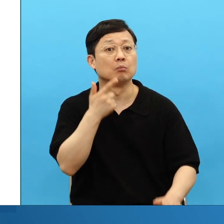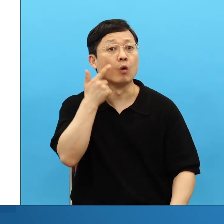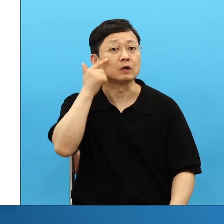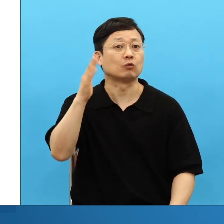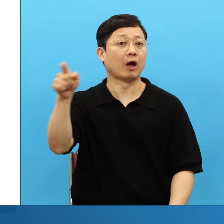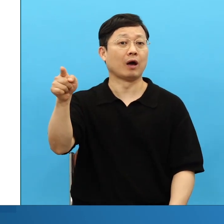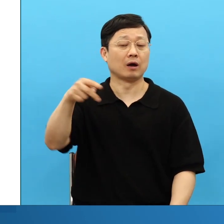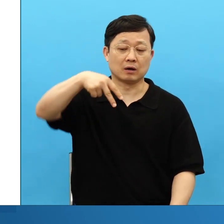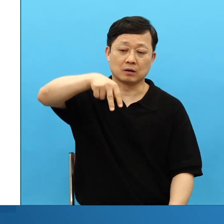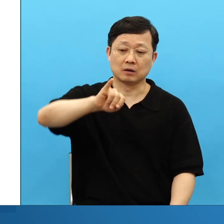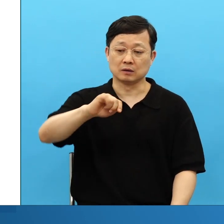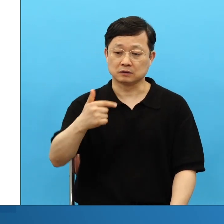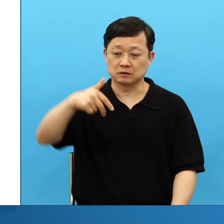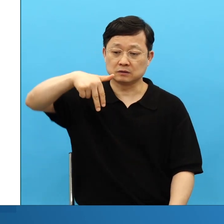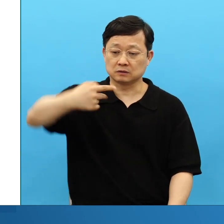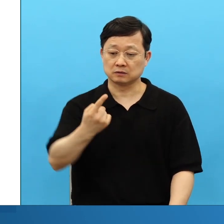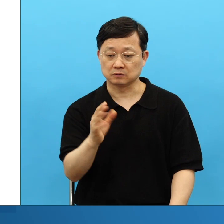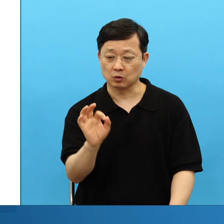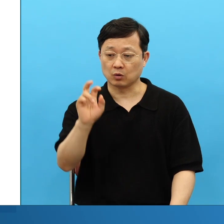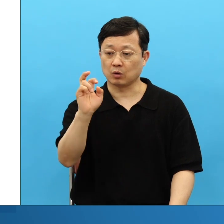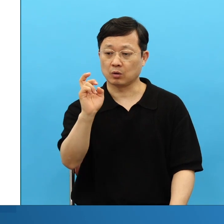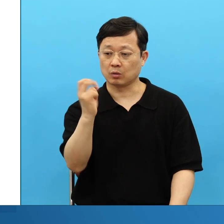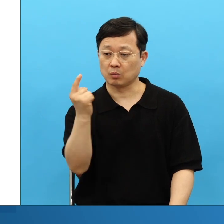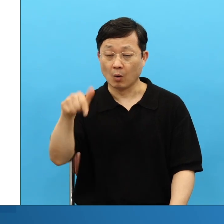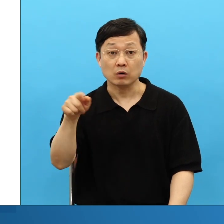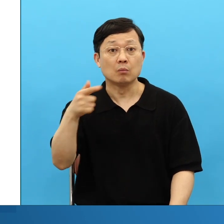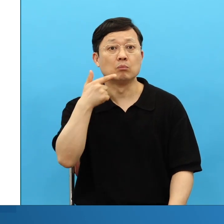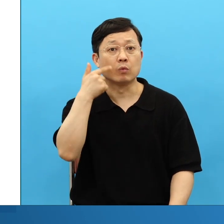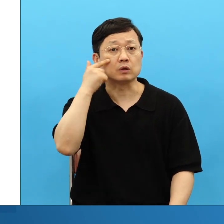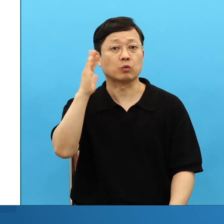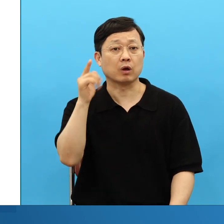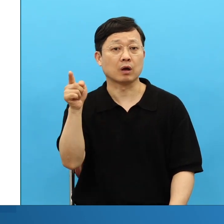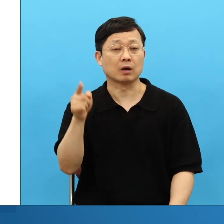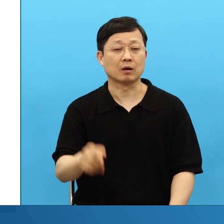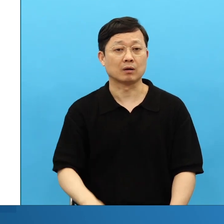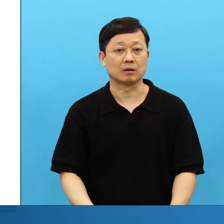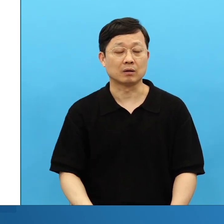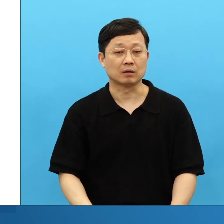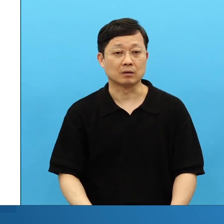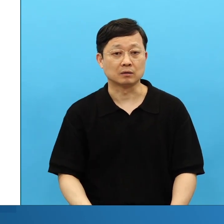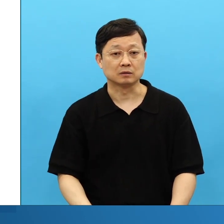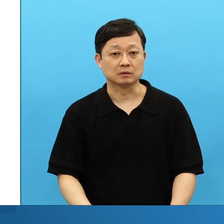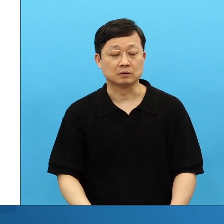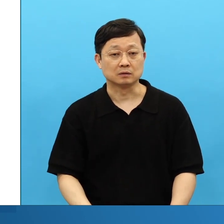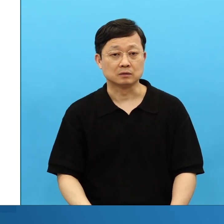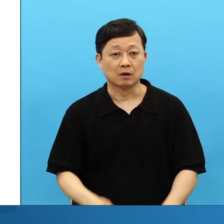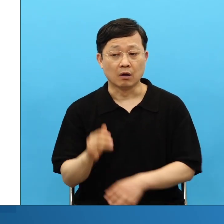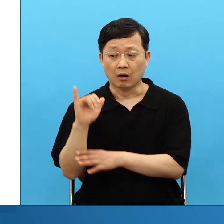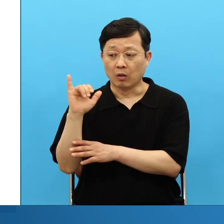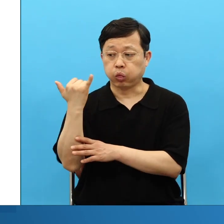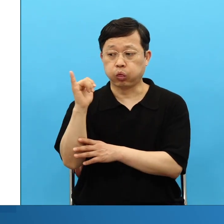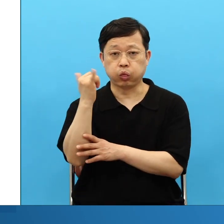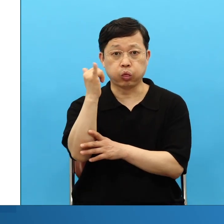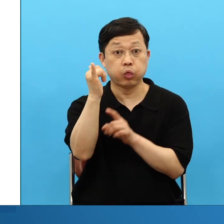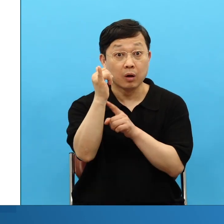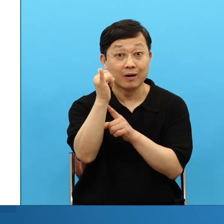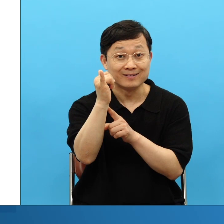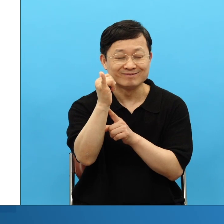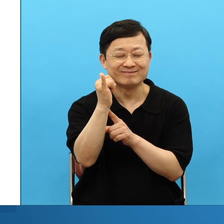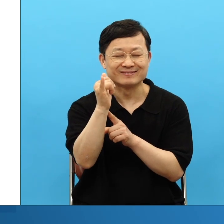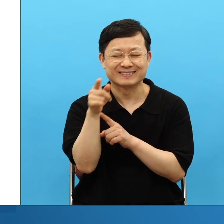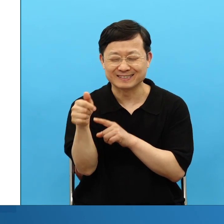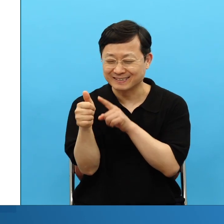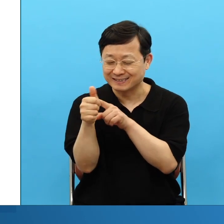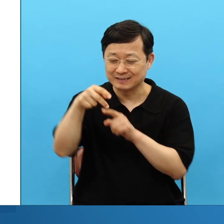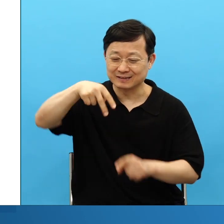친구는 지금도 조금 헤매는데, 왜 저 헬기가 있냐면, 신종목 그때 그